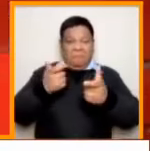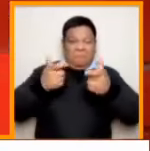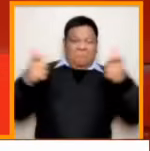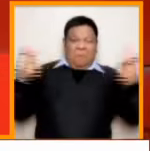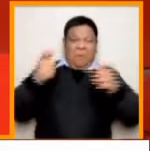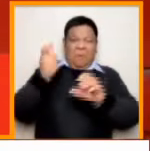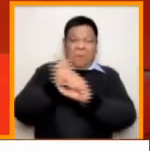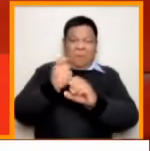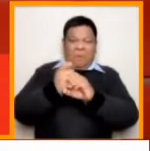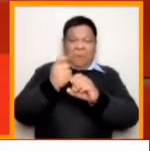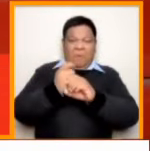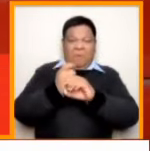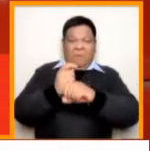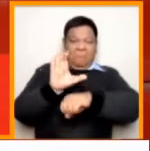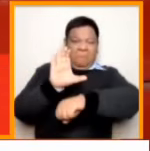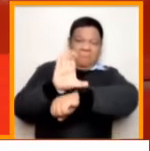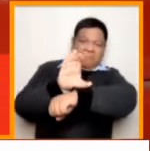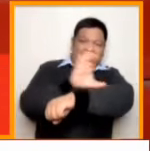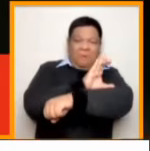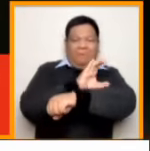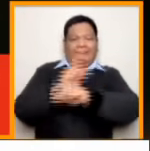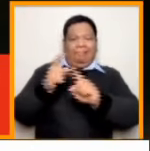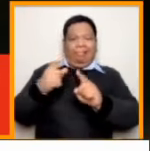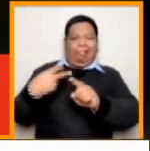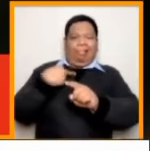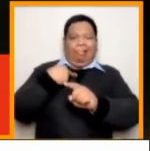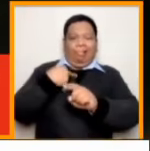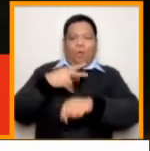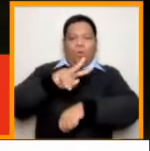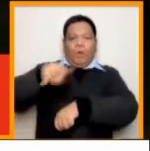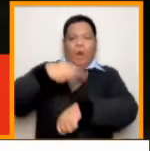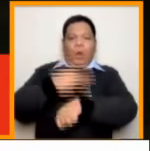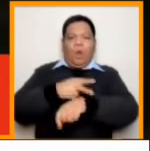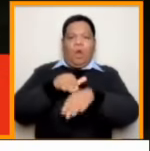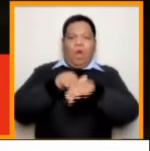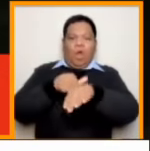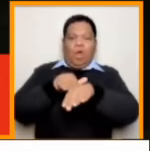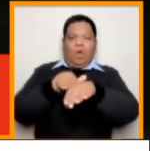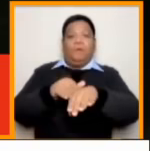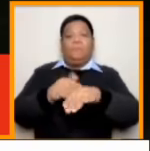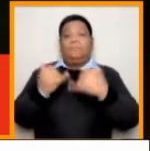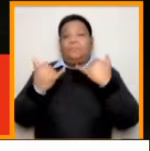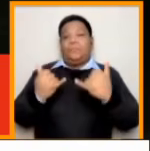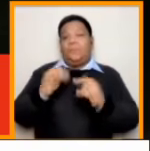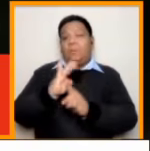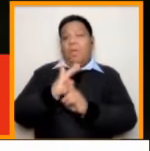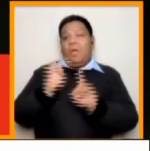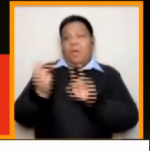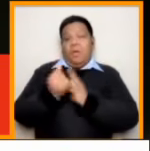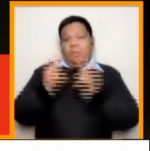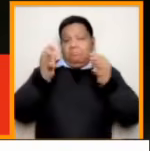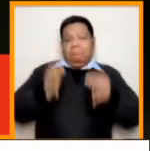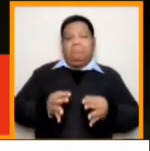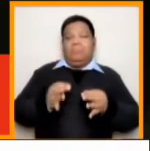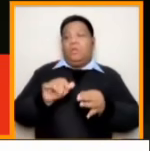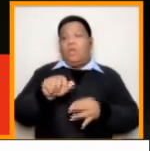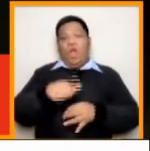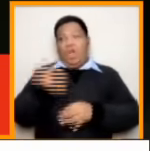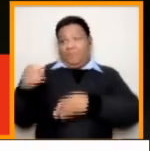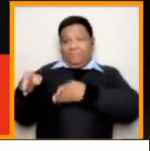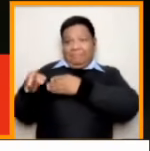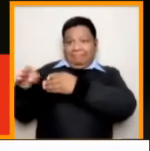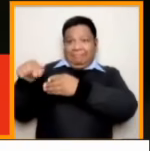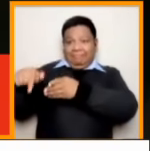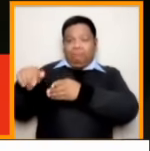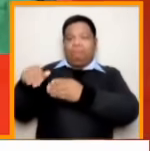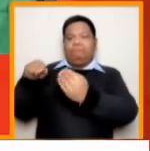nakalusot. Dalawang oras silang naipit sa traffic. Pinag-counterflow na ng mga taga-barangay sa southbound lane ng mga sasakyan para lang makausad ang